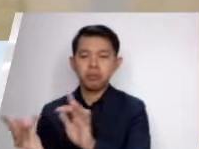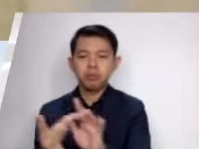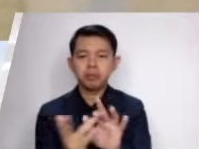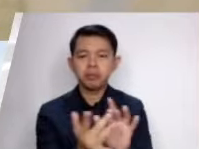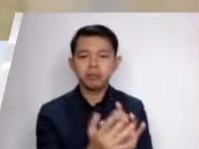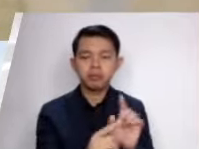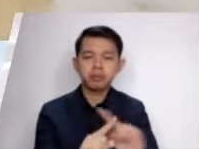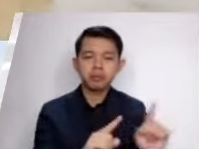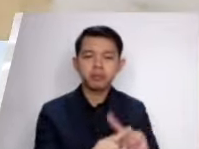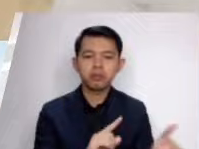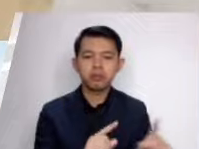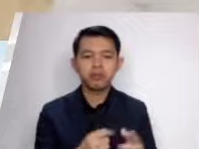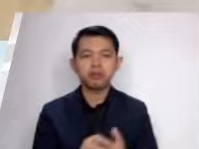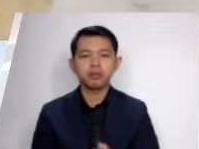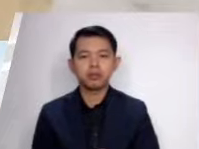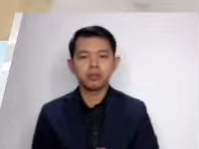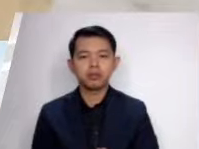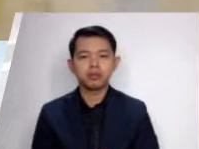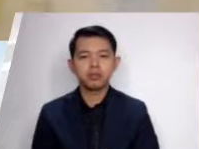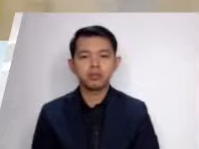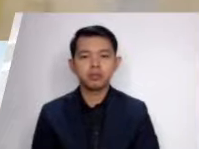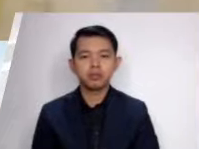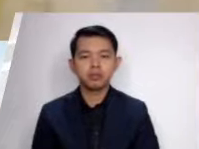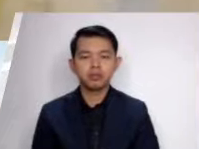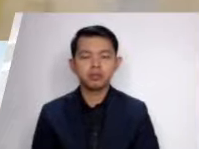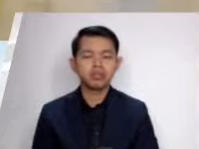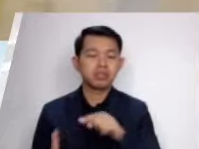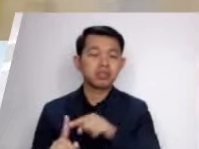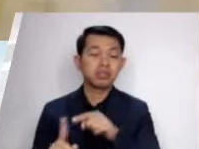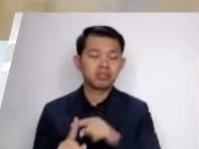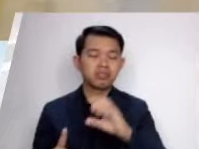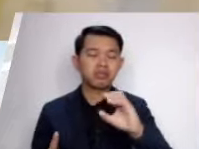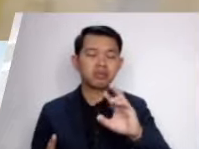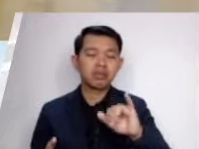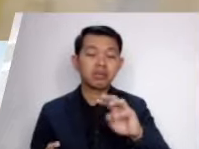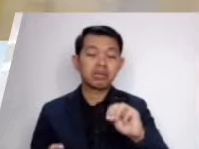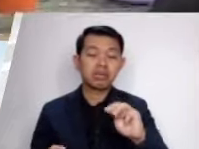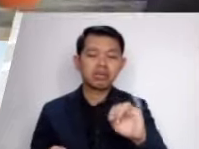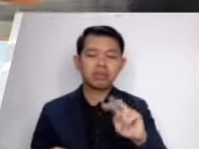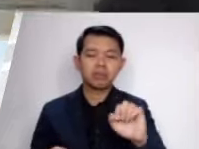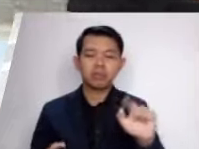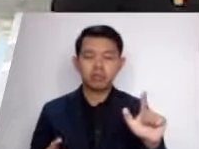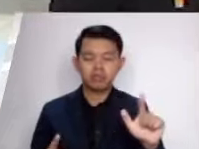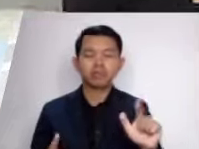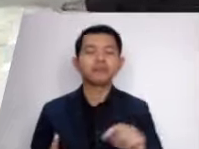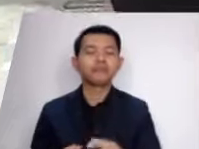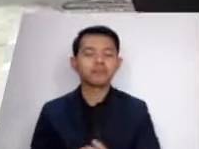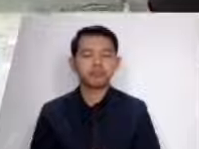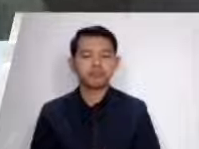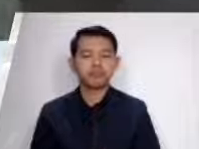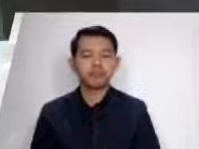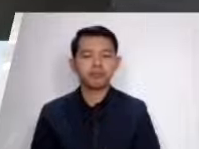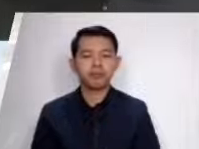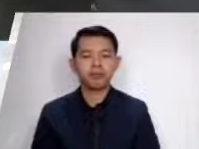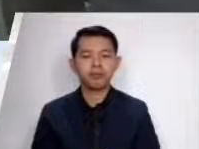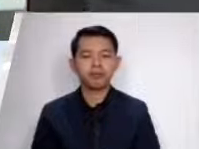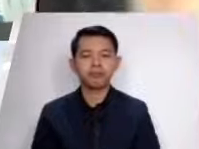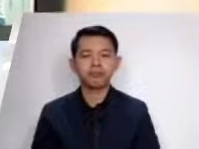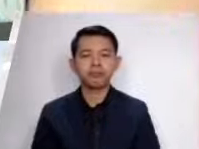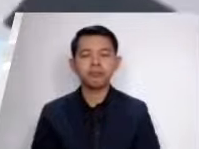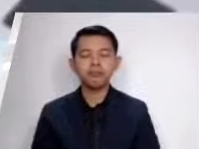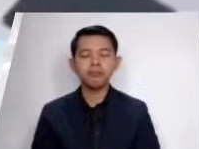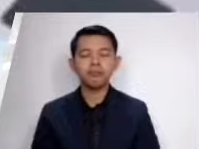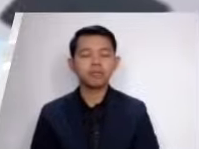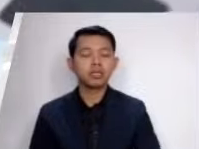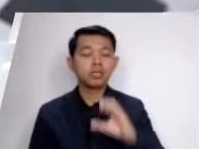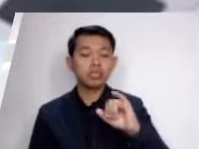dyan sa Puntana. Criminal po talaga yan. Sindikato po yan. Yeah. Lahat naman po nandyan sindikato. Sa paghalughog ng CIDG sa iba pang